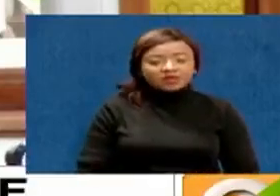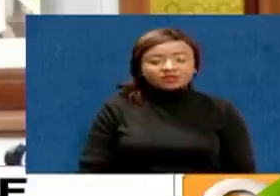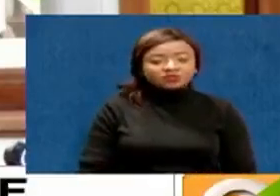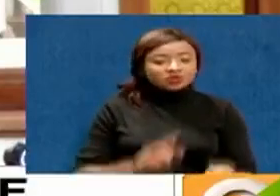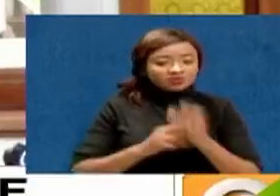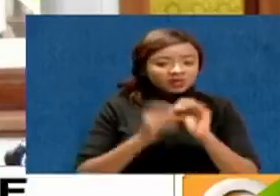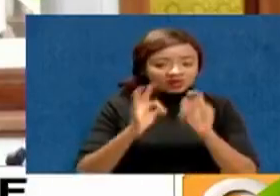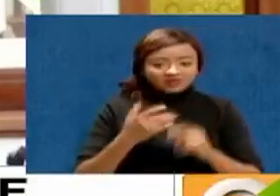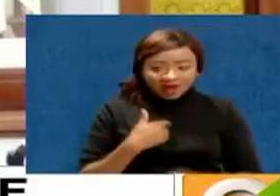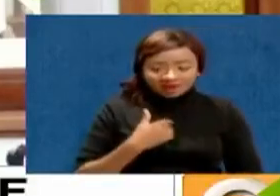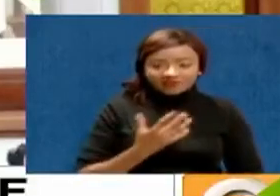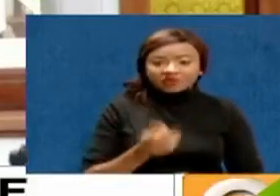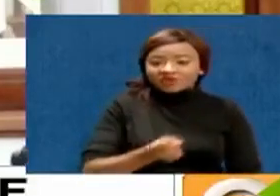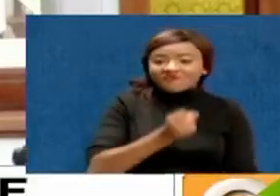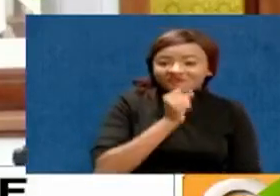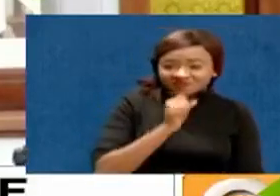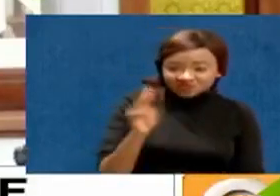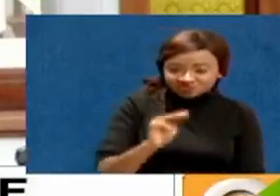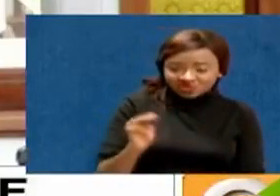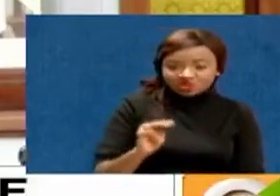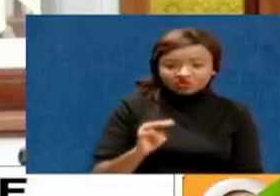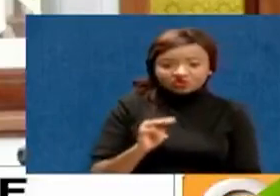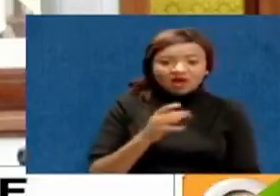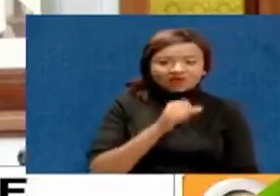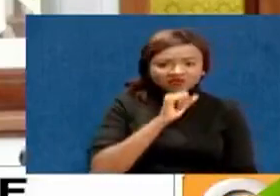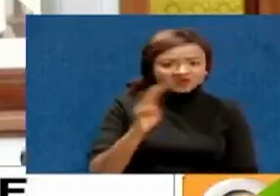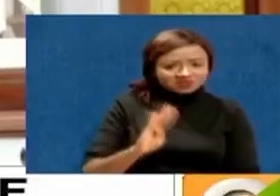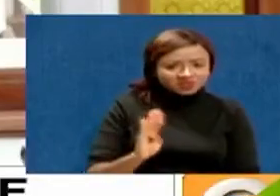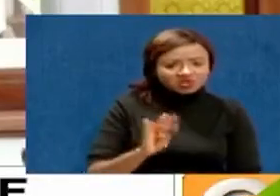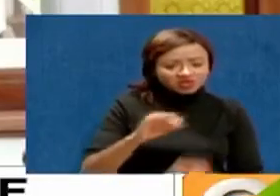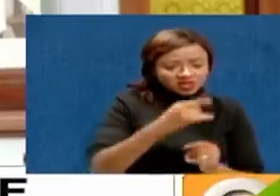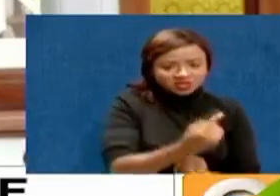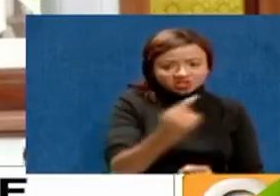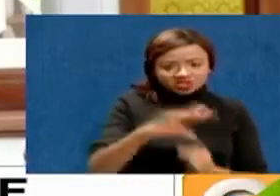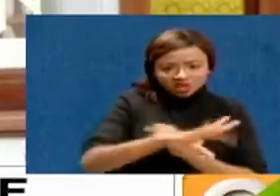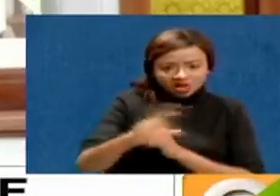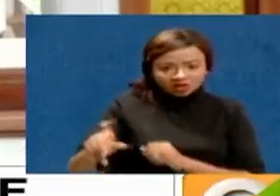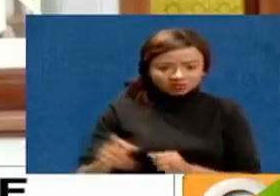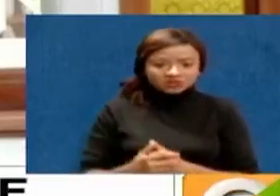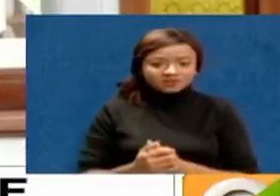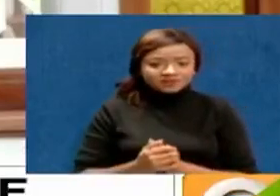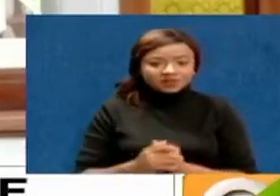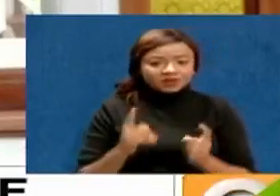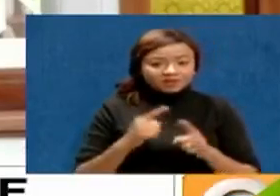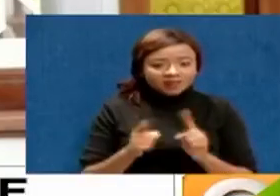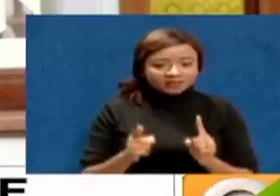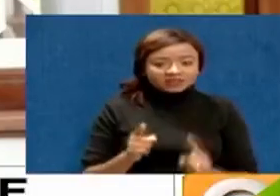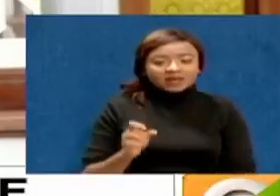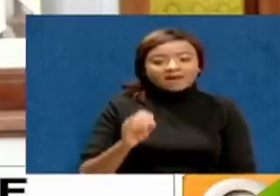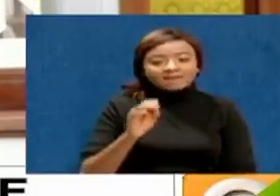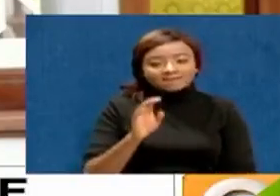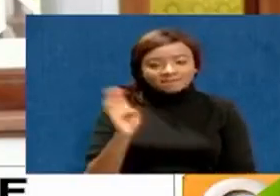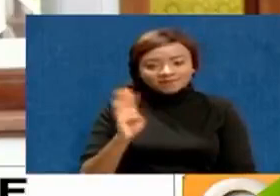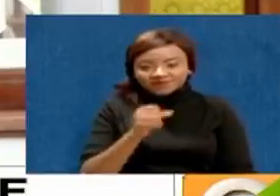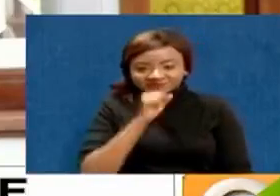50, kwa sababu county zingine kama Nairobi zitahitaji zaidi, county kubwa kubwa zingine zimeachwa nyuma kidogo zitahitaji pesa zaidi, lakini bilioni 50 ikitengwa